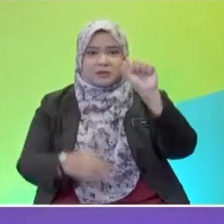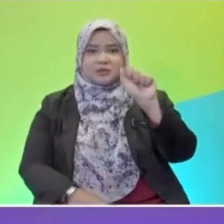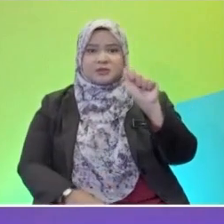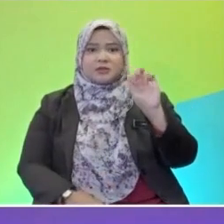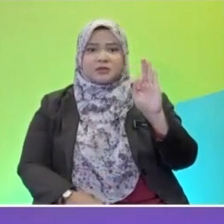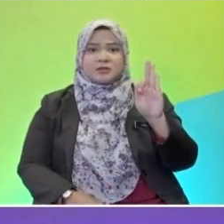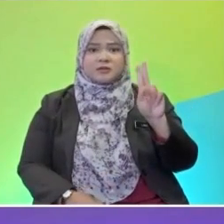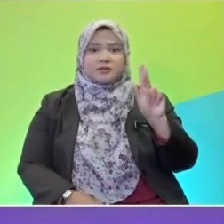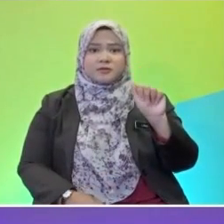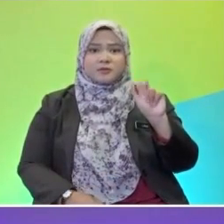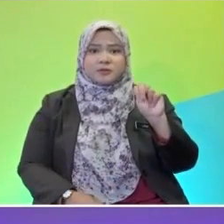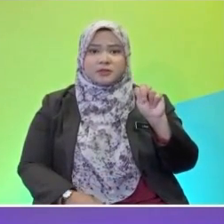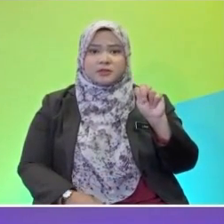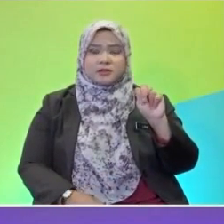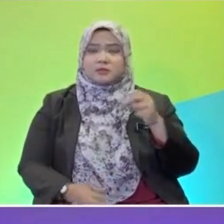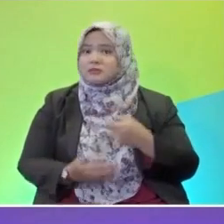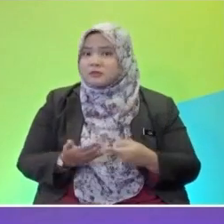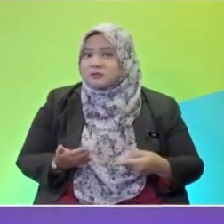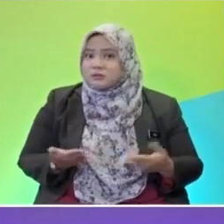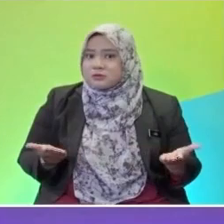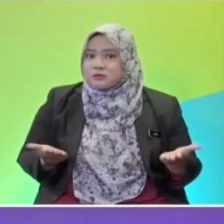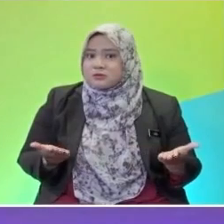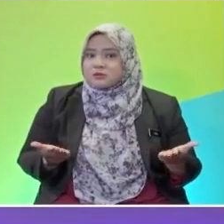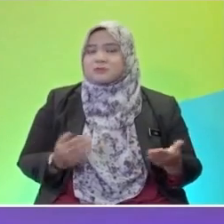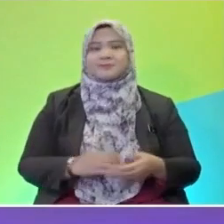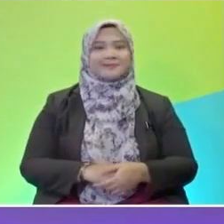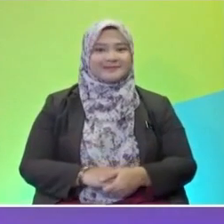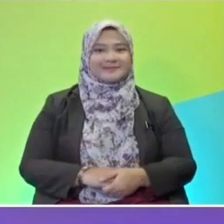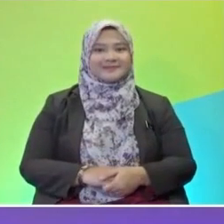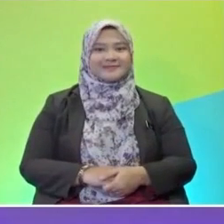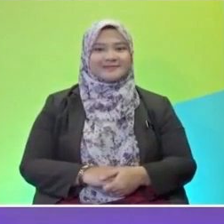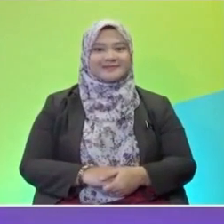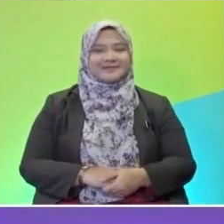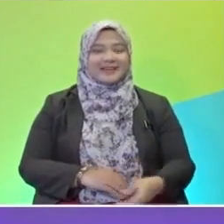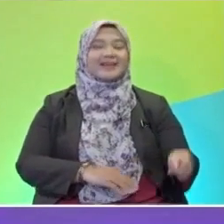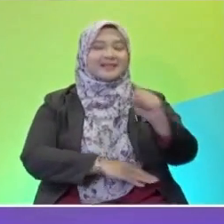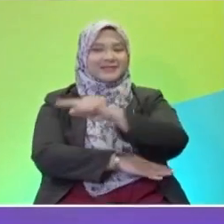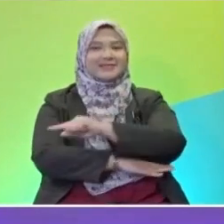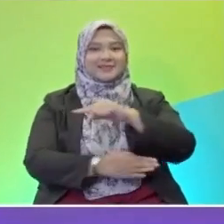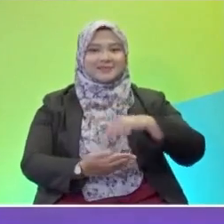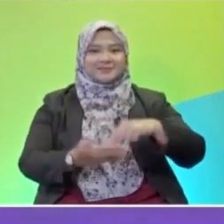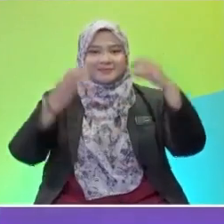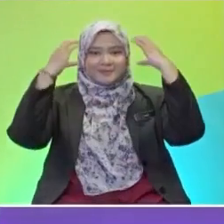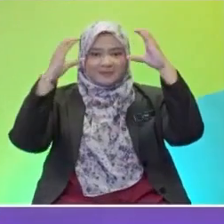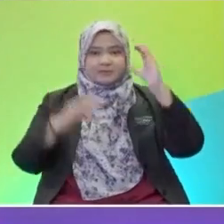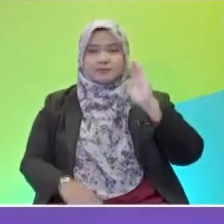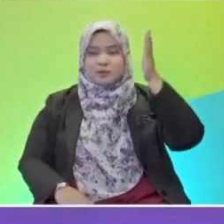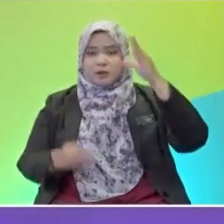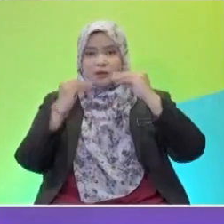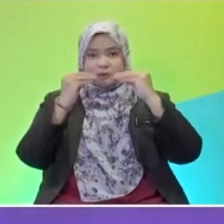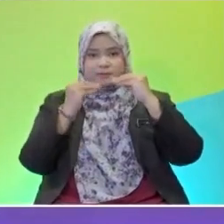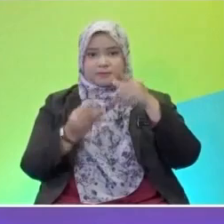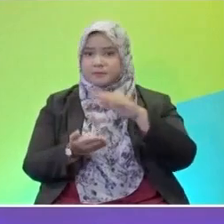Pada hari ini saya akan bawakan satu topi yang cukup menarik yaitu cahaya yaitu